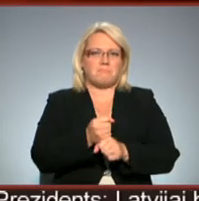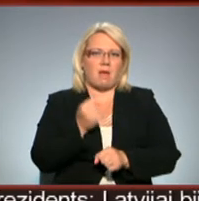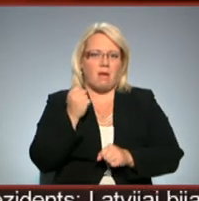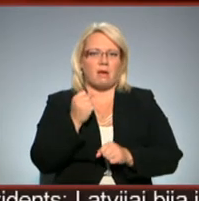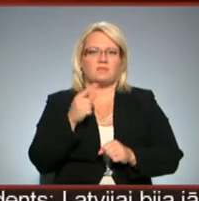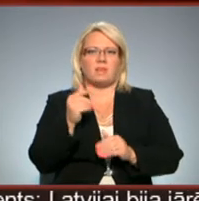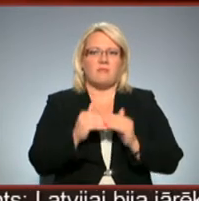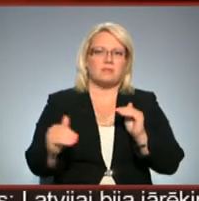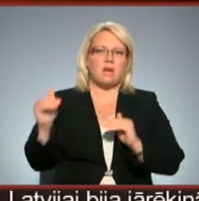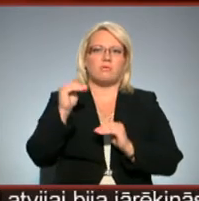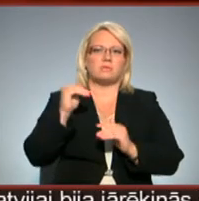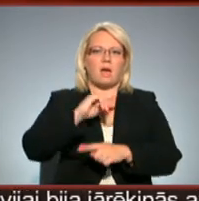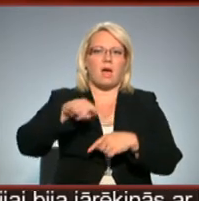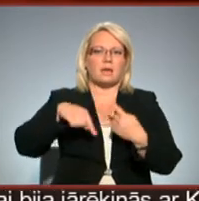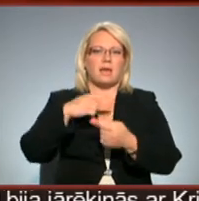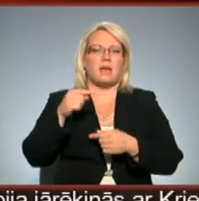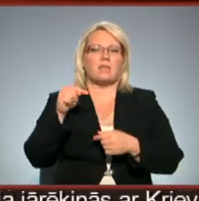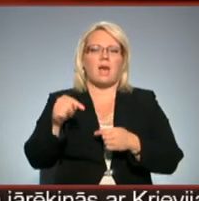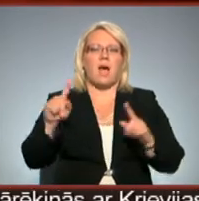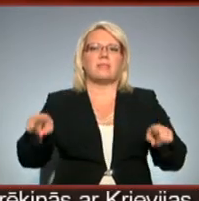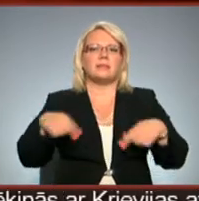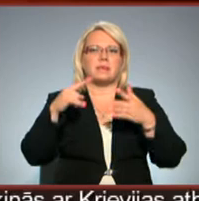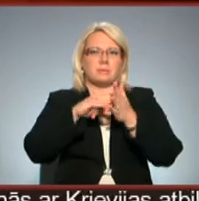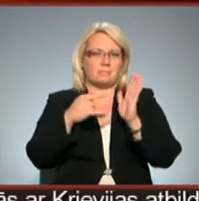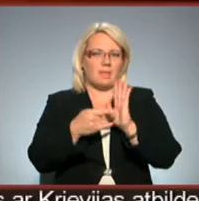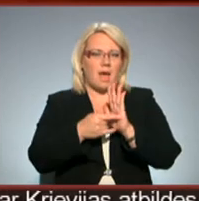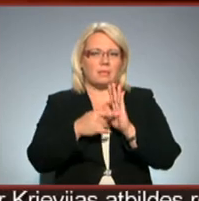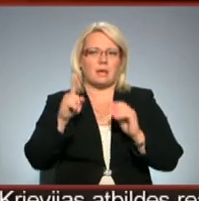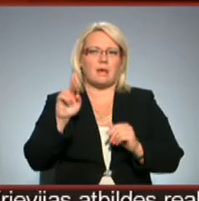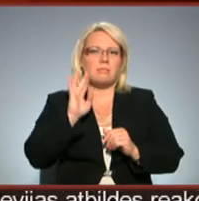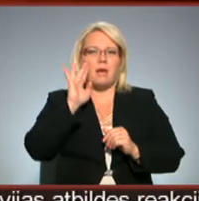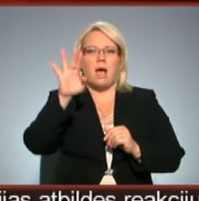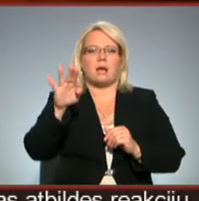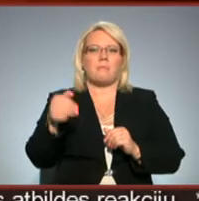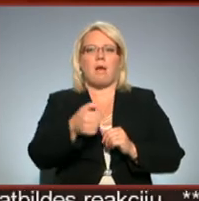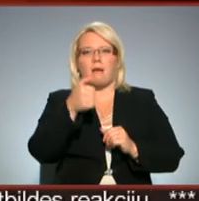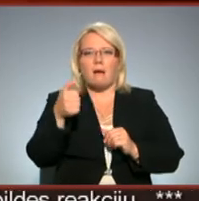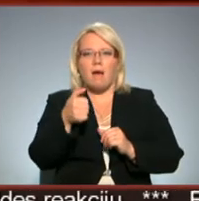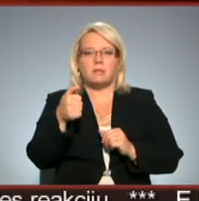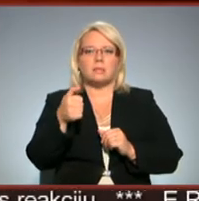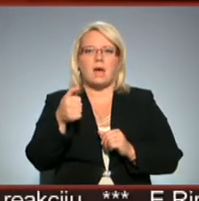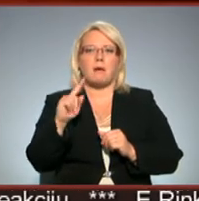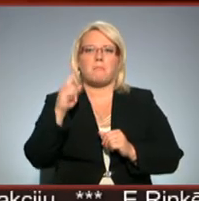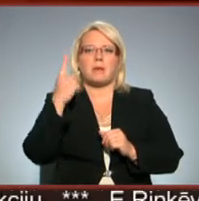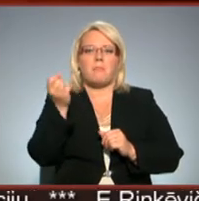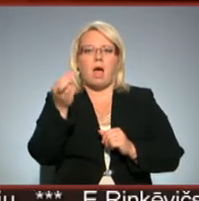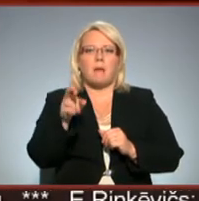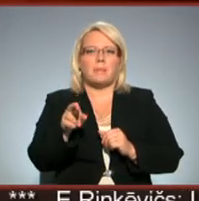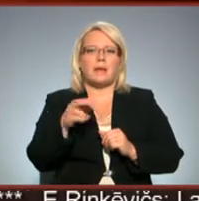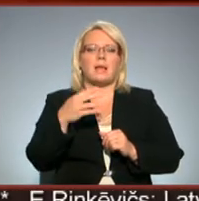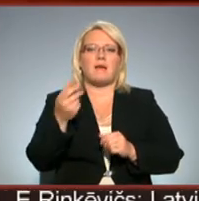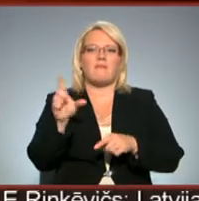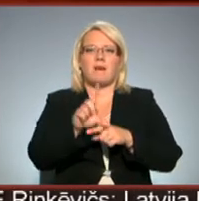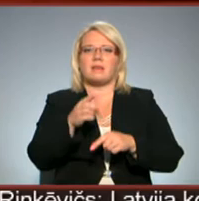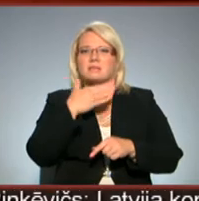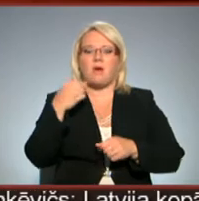viss augstākie, tomēr tādi vispielākie attīstības plāni, zinot, ka no nākamā gadā 1. Aprīļa vairs nav